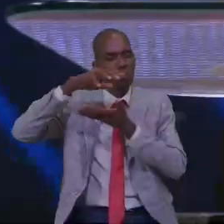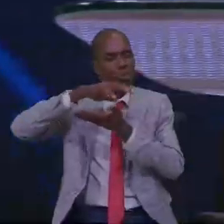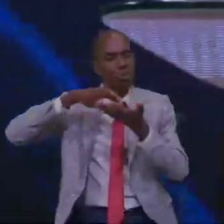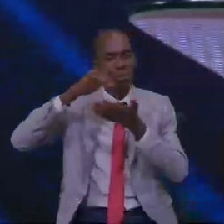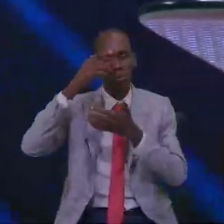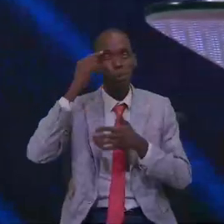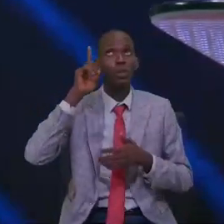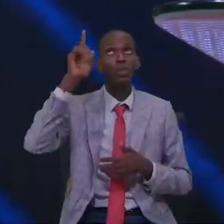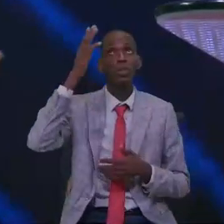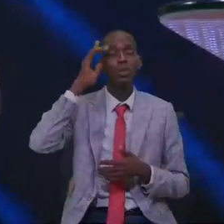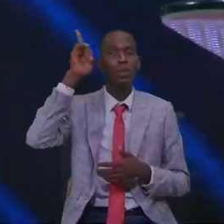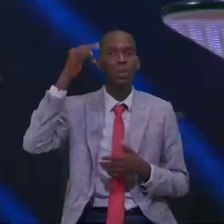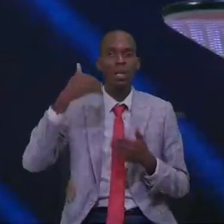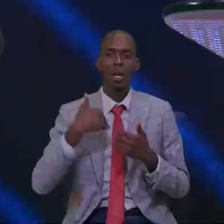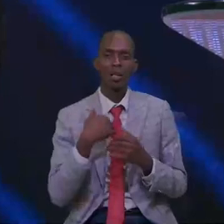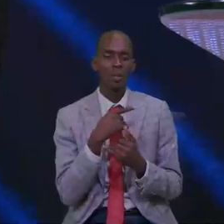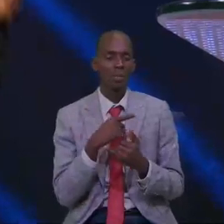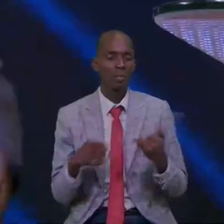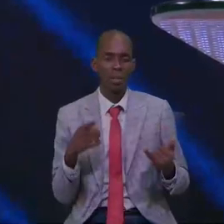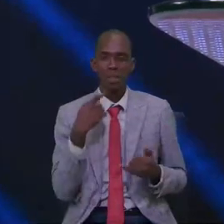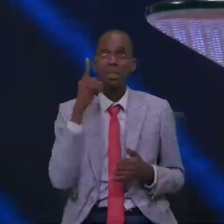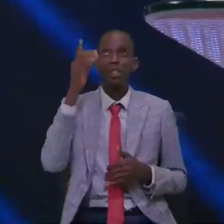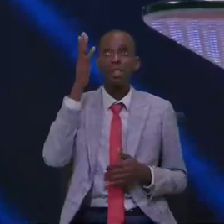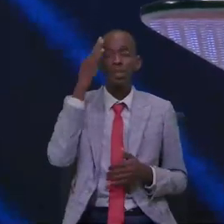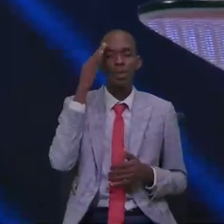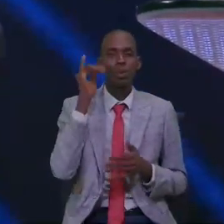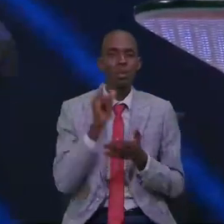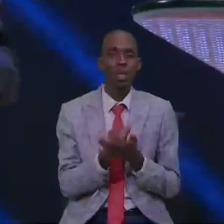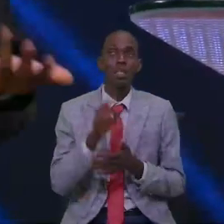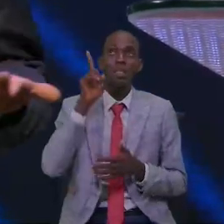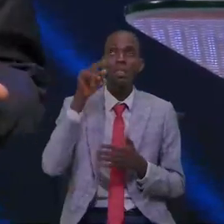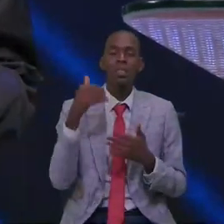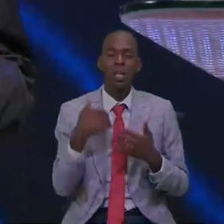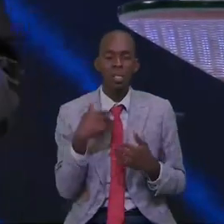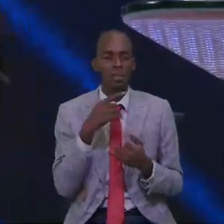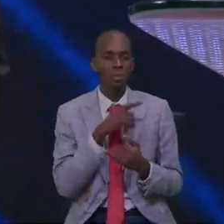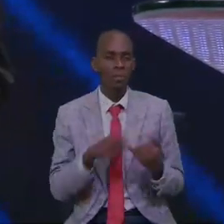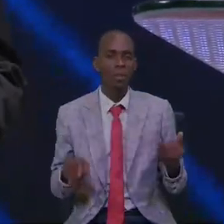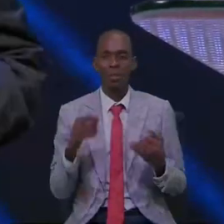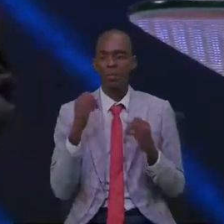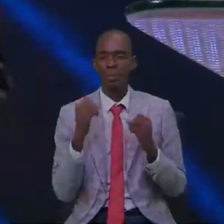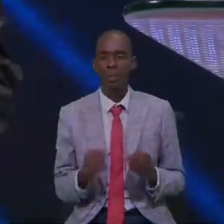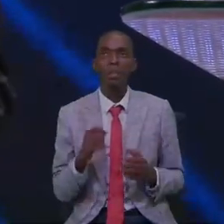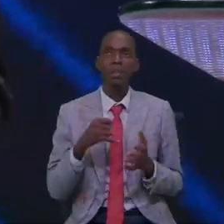il a le dernier mot. Dieu sait qu'il a la dernière parole. Mais le monde,